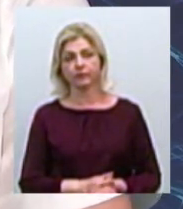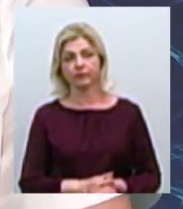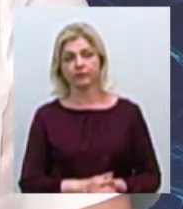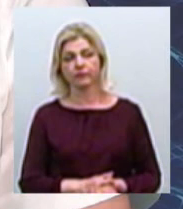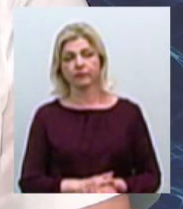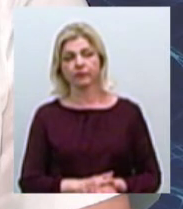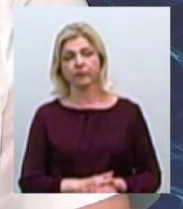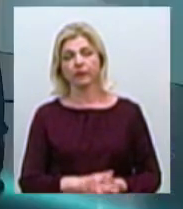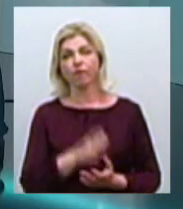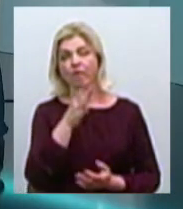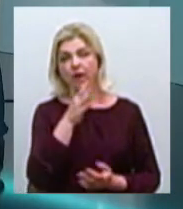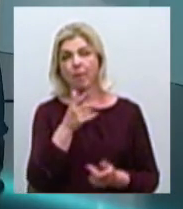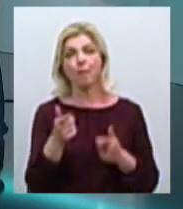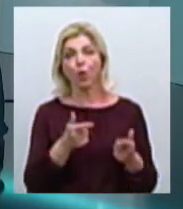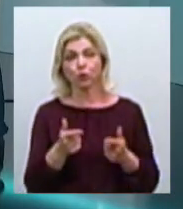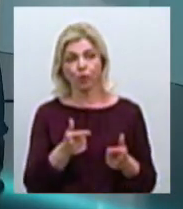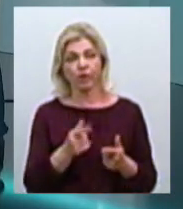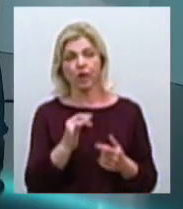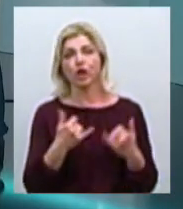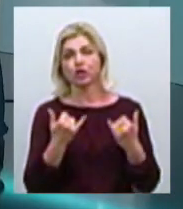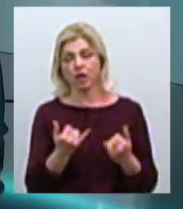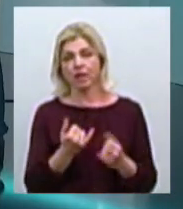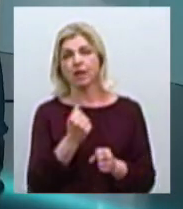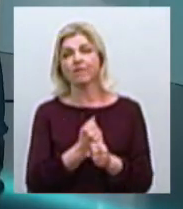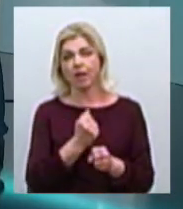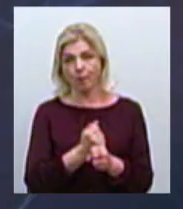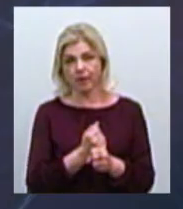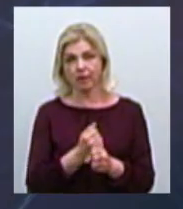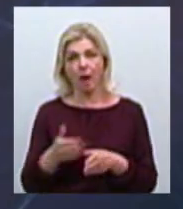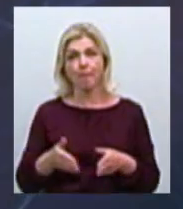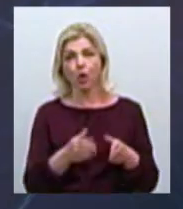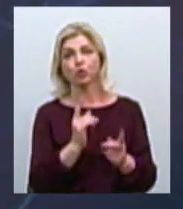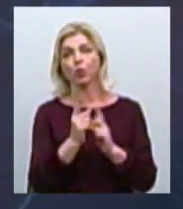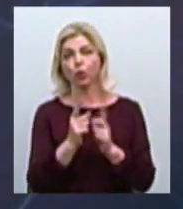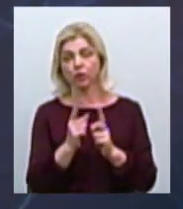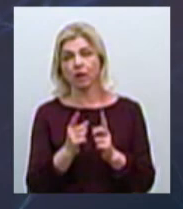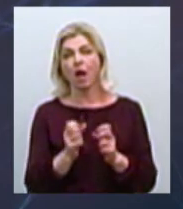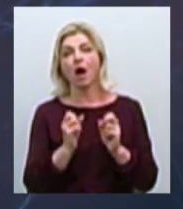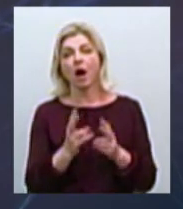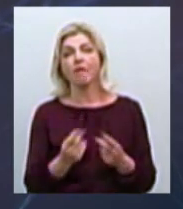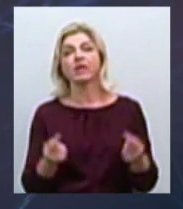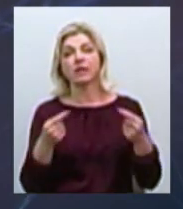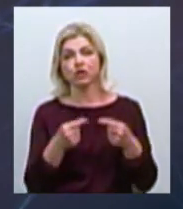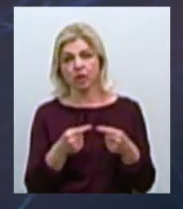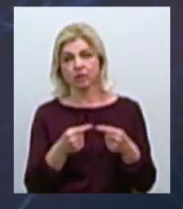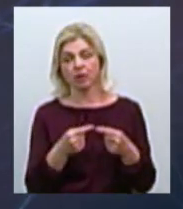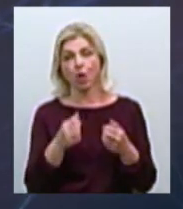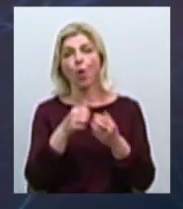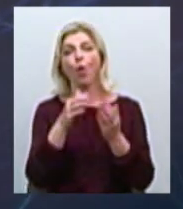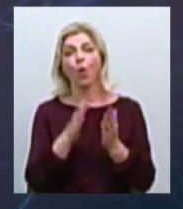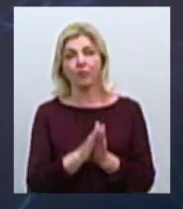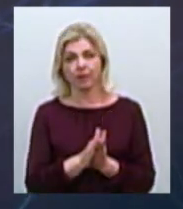При підготовці і зараз при виробленні безпосередньо маршрутів, яким чином визначається обсяг, скажімо